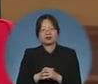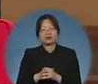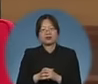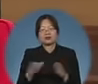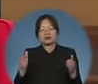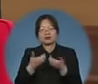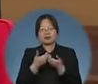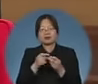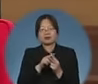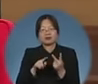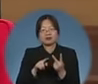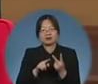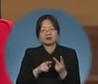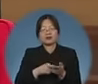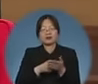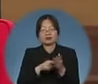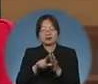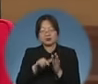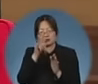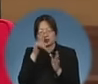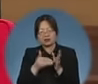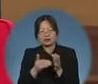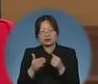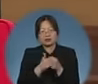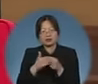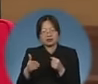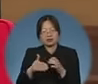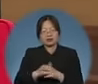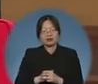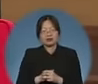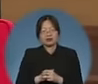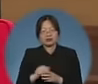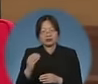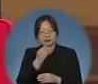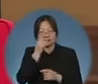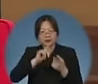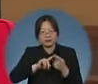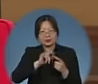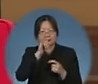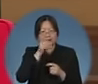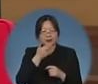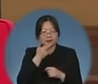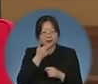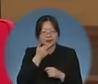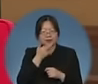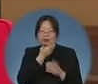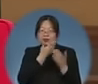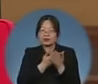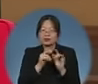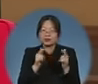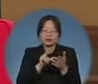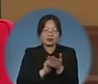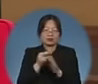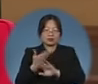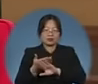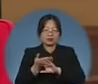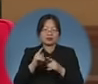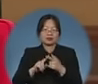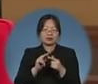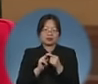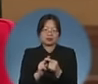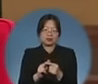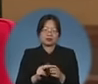가지를 지금 요구할 때도 있을 것 같아요. 그랬을 때 고결하냐 아니냐 이게 뭐 중요하지 않다는 문제가 아니라